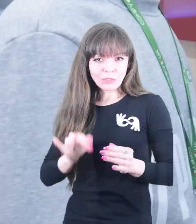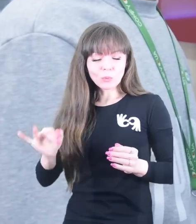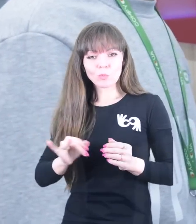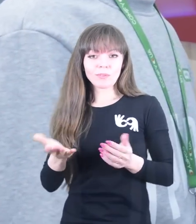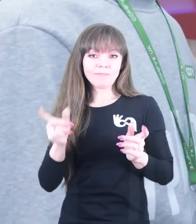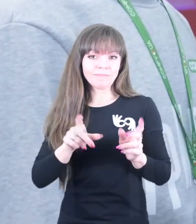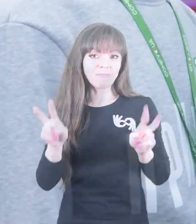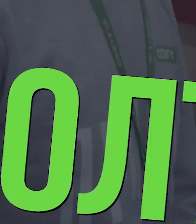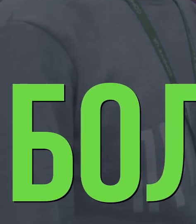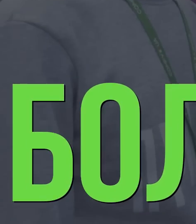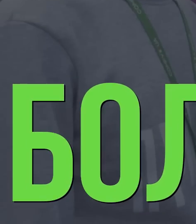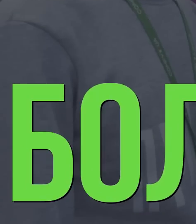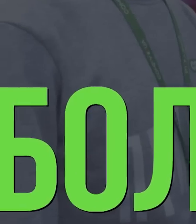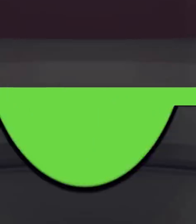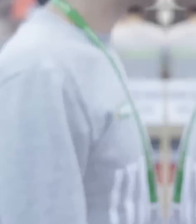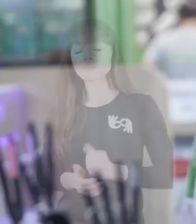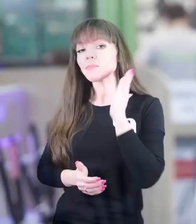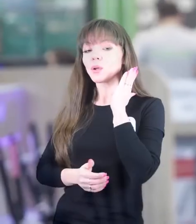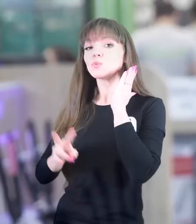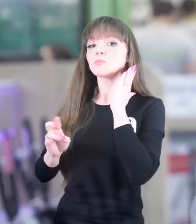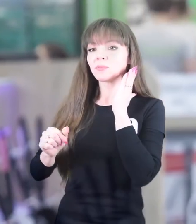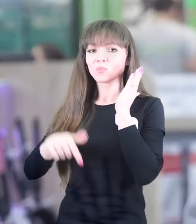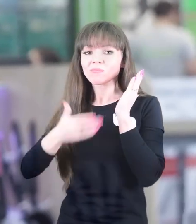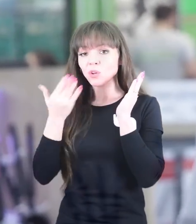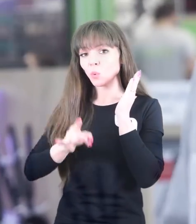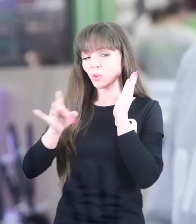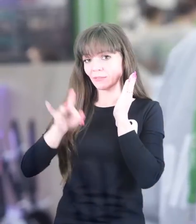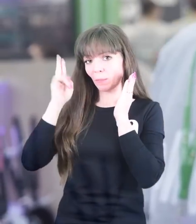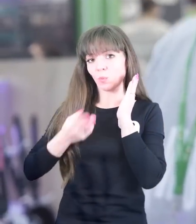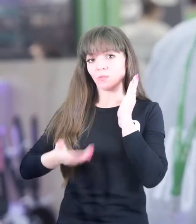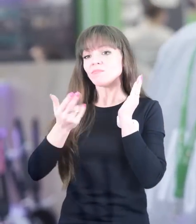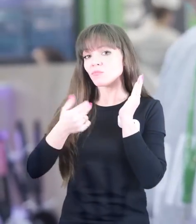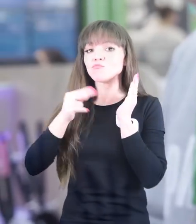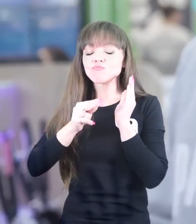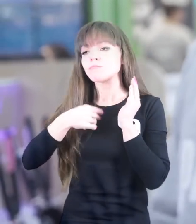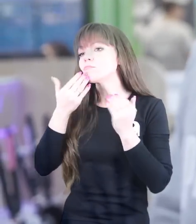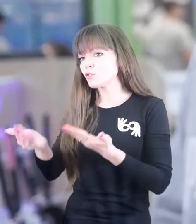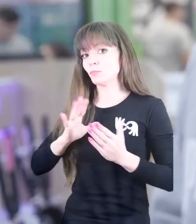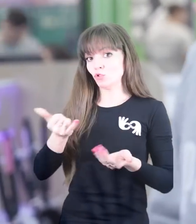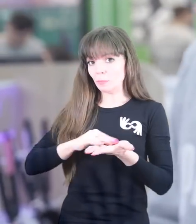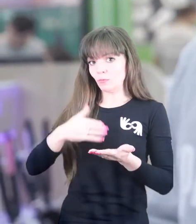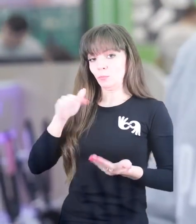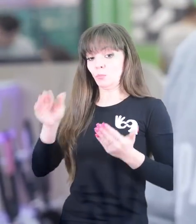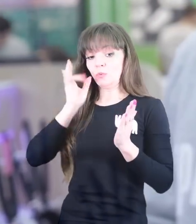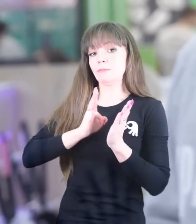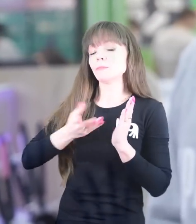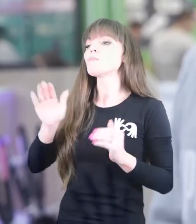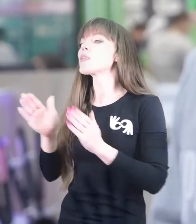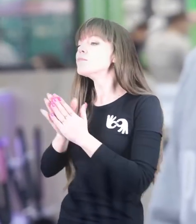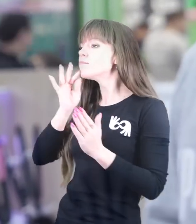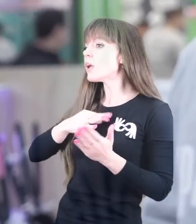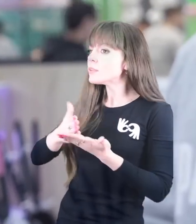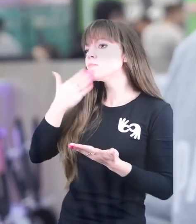лучше послушай еще одну историю. Алло, Люба, здесь нет розовой плойки. Да я спрашивал честно.